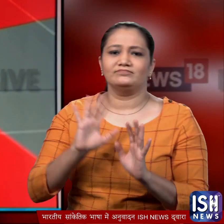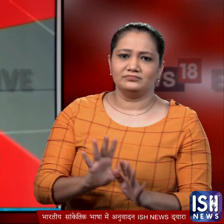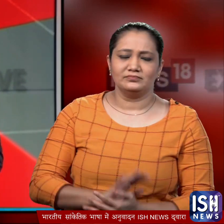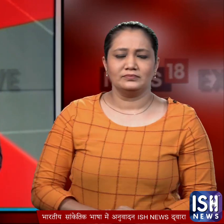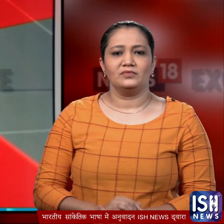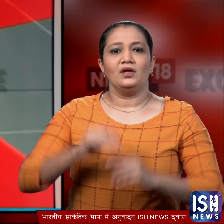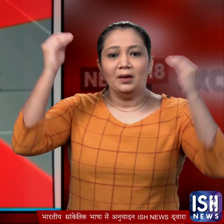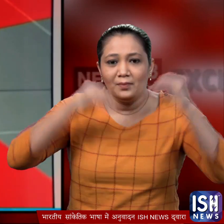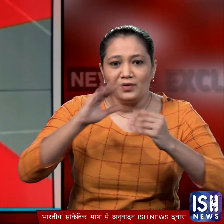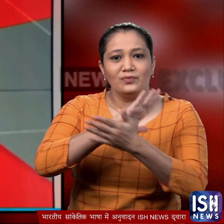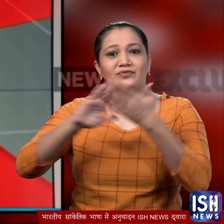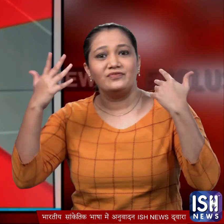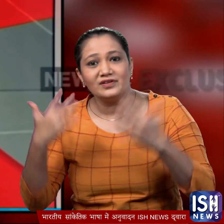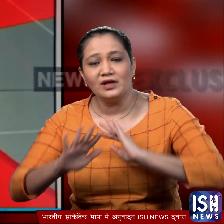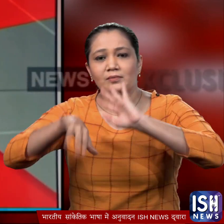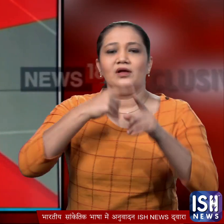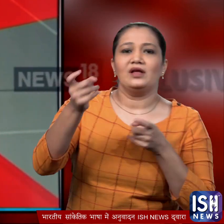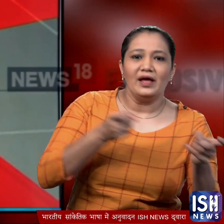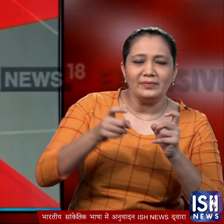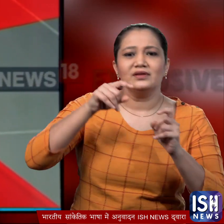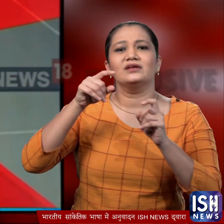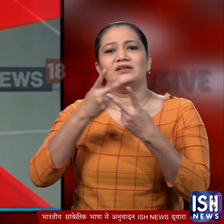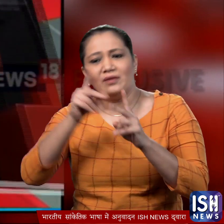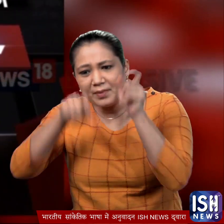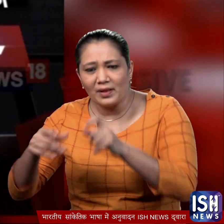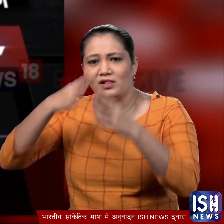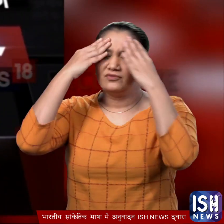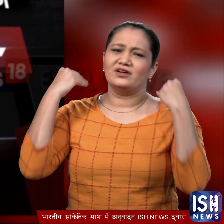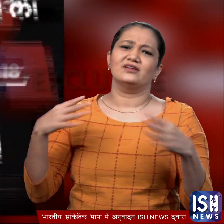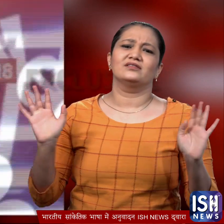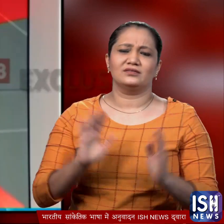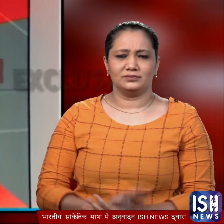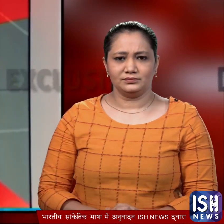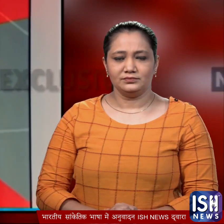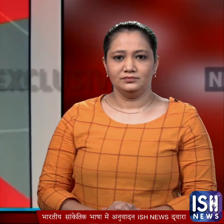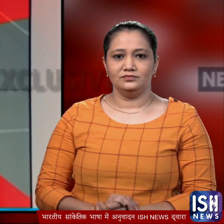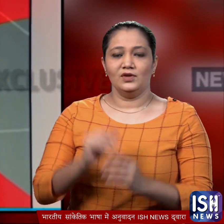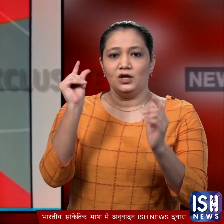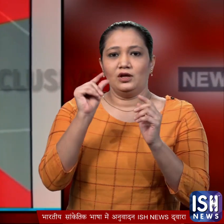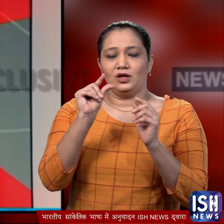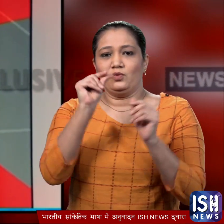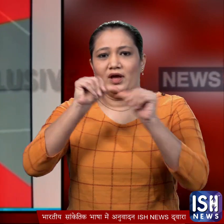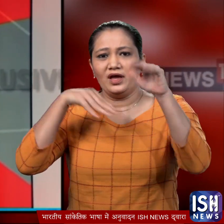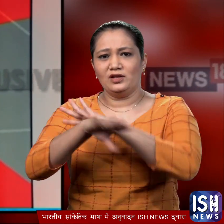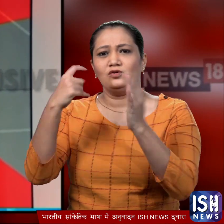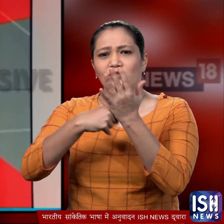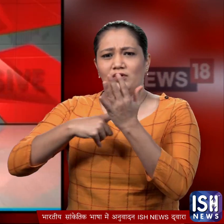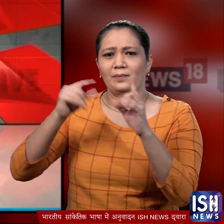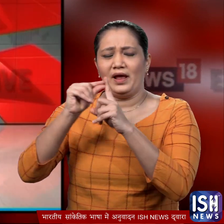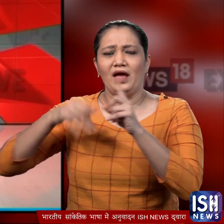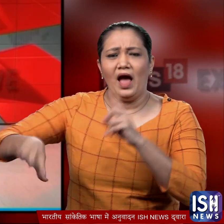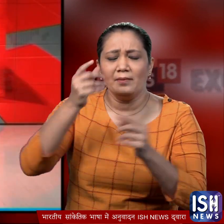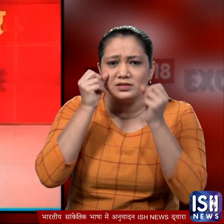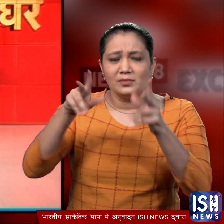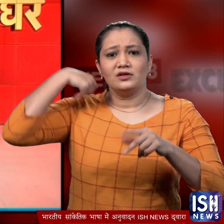हैं, लेकिन मॉनसून खत्म होते ही प्रशासन और जनता दोनों ही इसे भूल जाते हैं। उत्तराखंड के रुद्रप्रयाग से एक चौंकाने वाला वीडियो सामने आया,